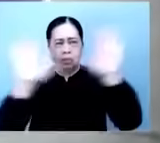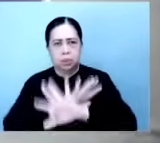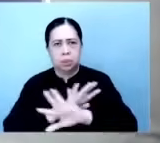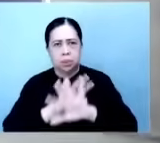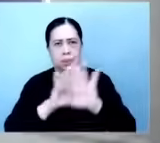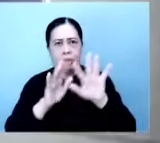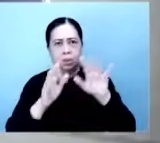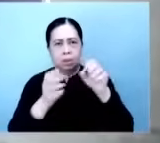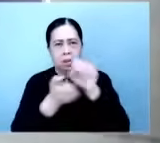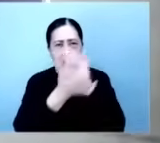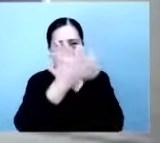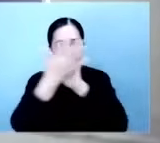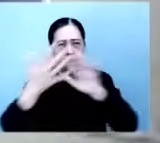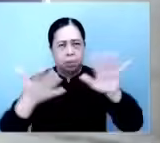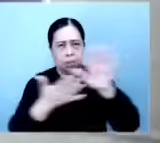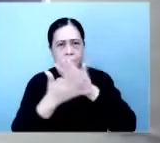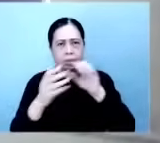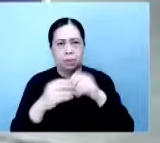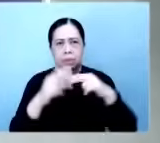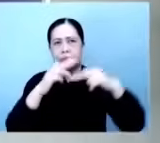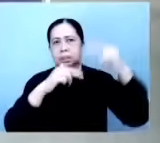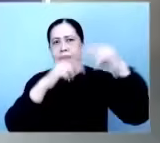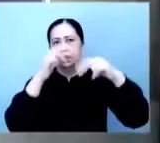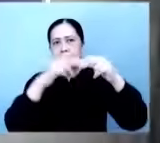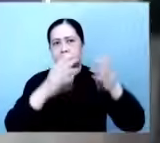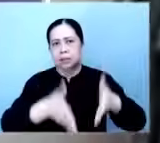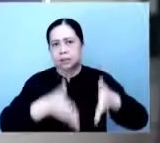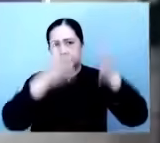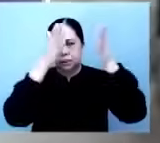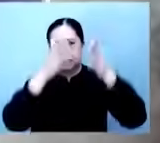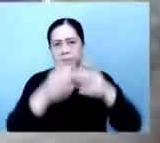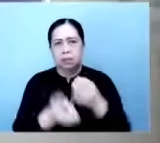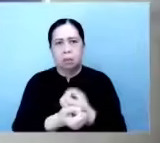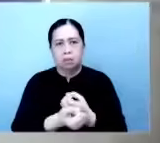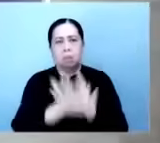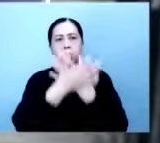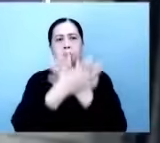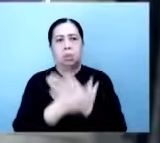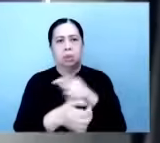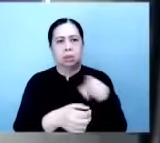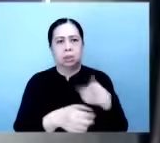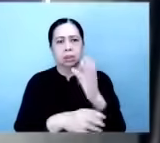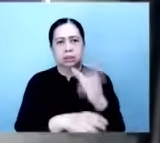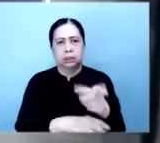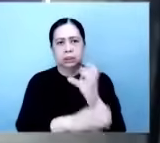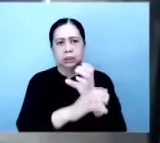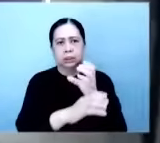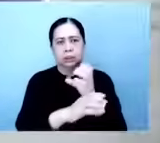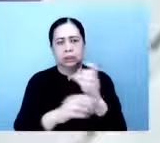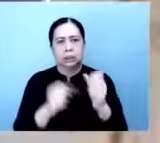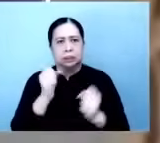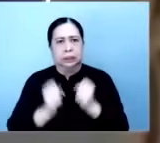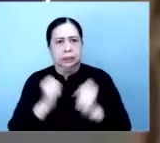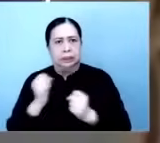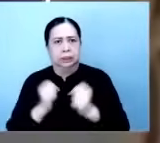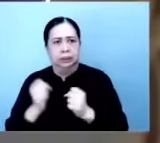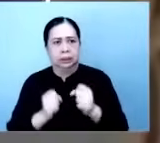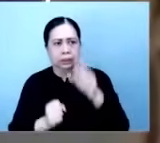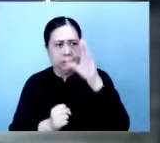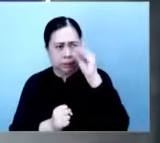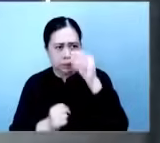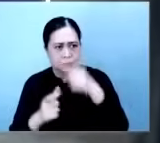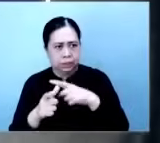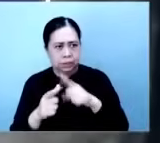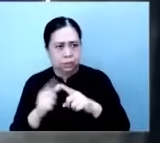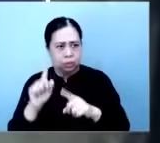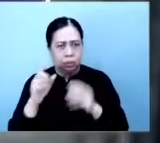ng usok ang paligid sa isang construction site. Sumabog pa ang isang sasakyan. Napatakbo naman ang lalaking yan at ang isang ito